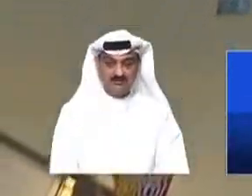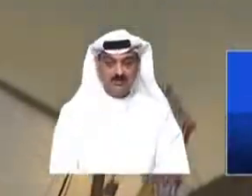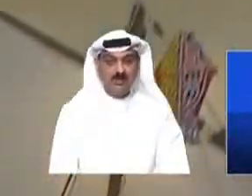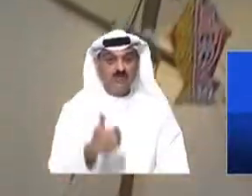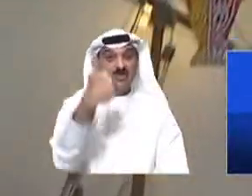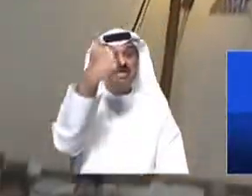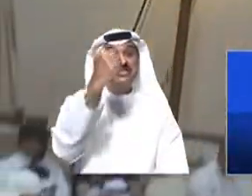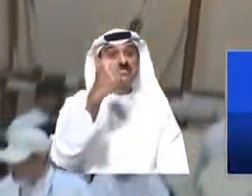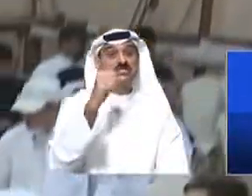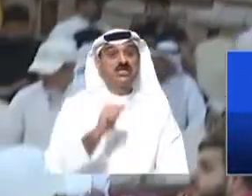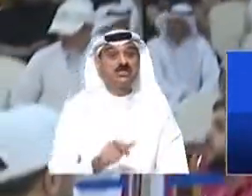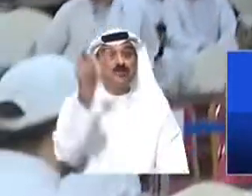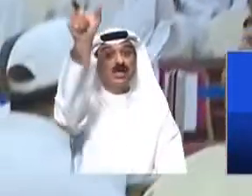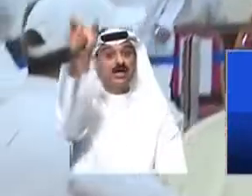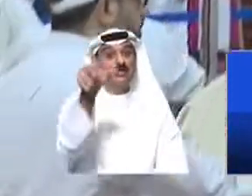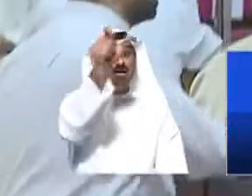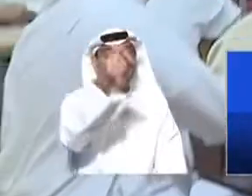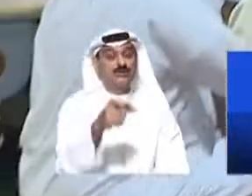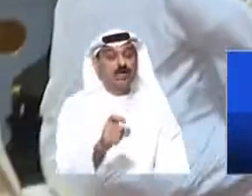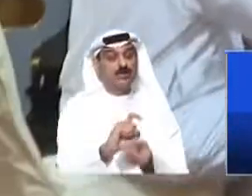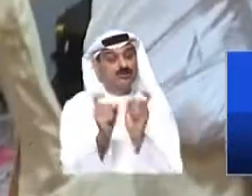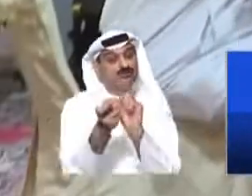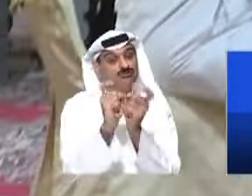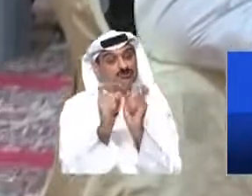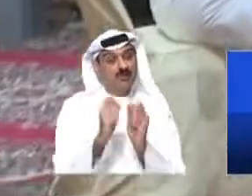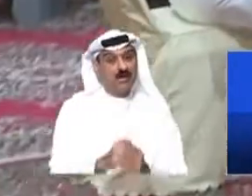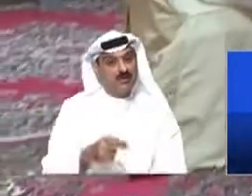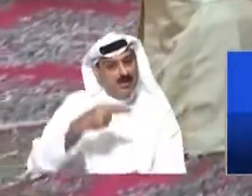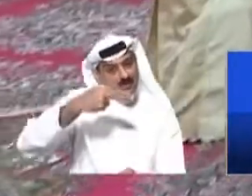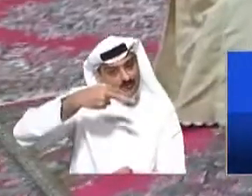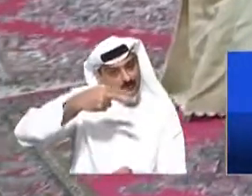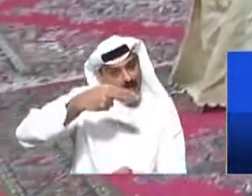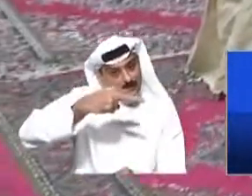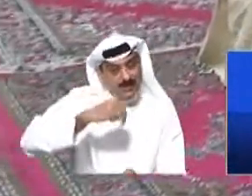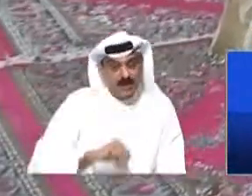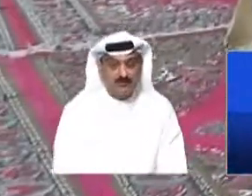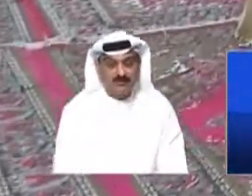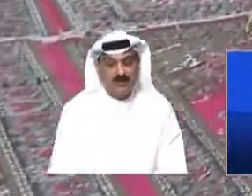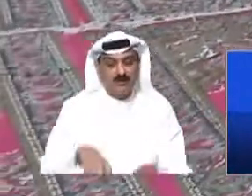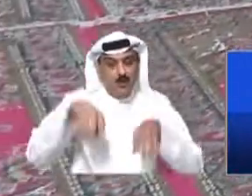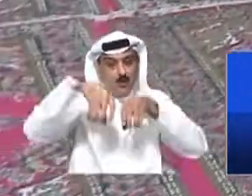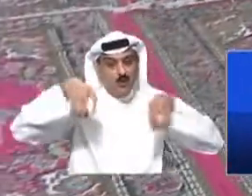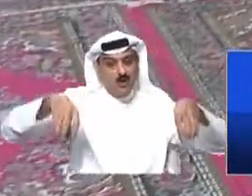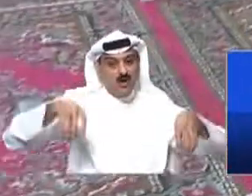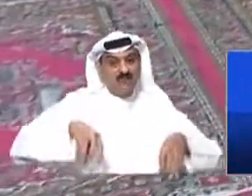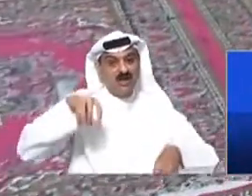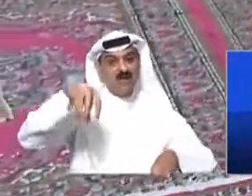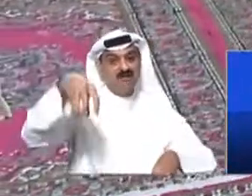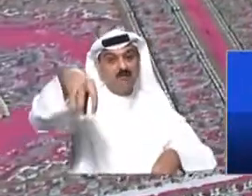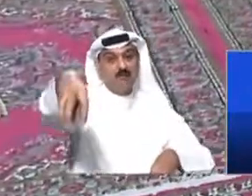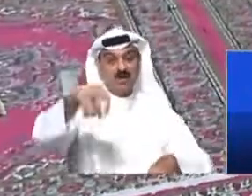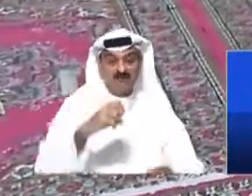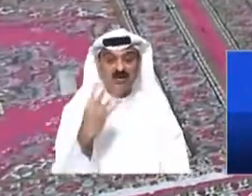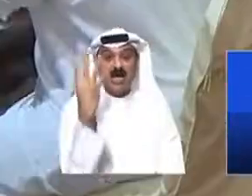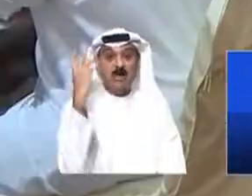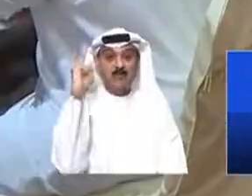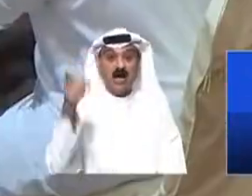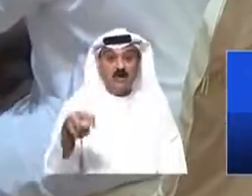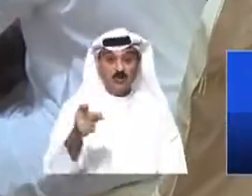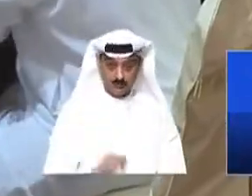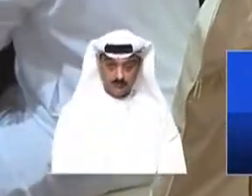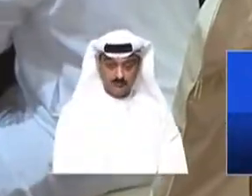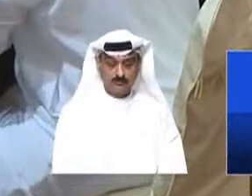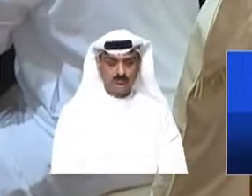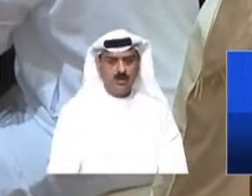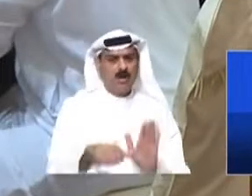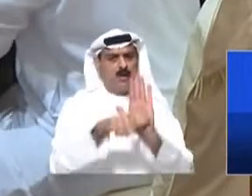لاعب يتنافسون في لعبتي البلياردو الكيرم والدامة على مدار 4 أيام. الدورة هي بدأت من